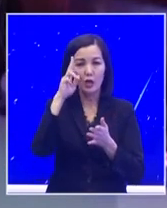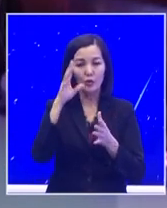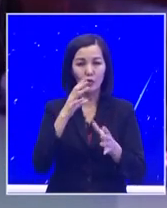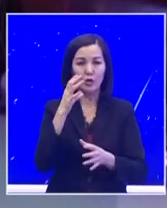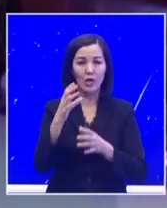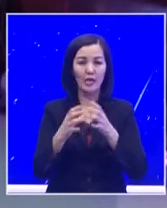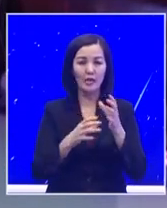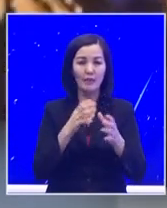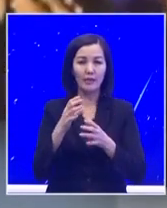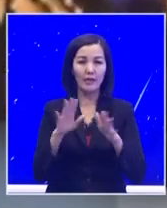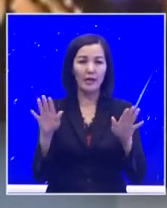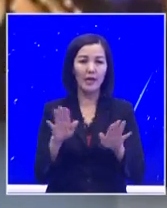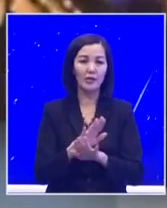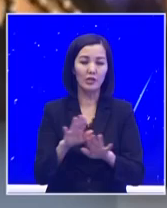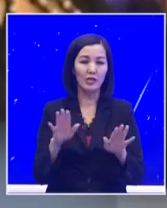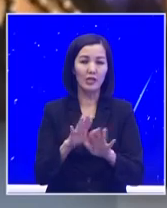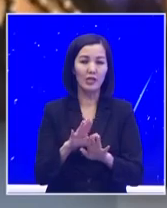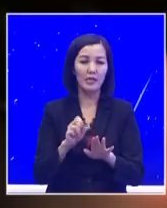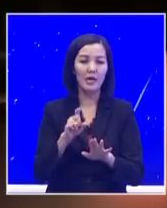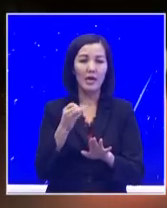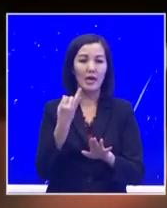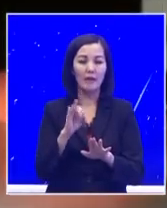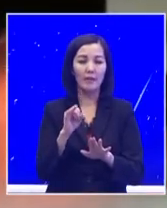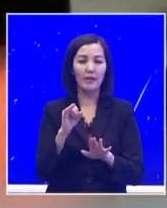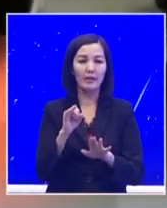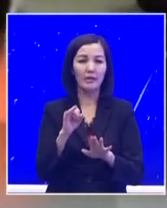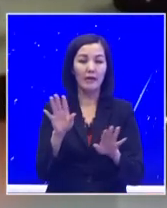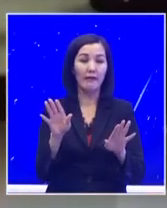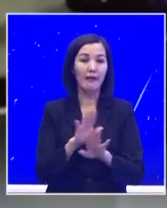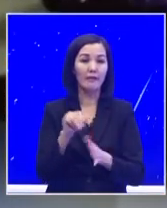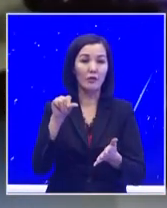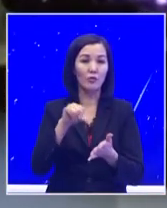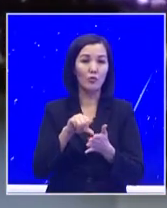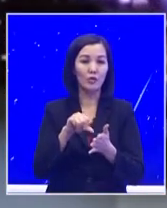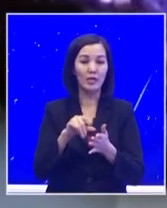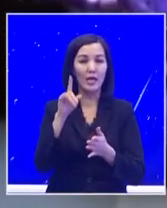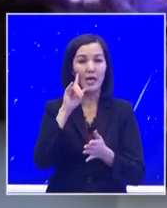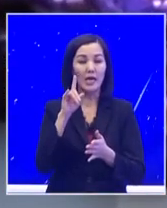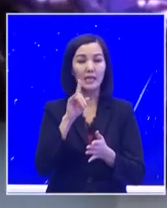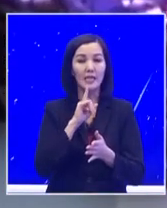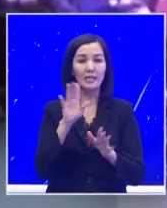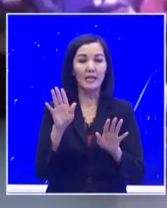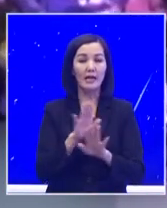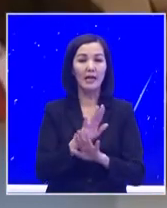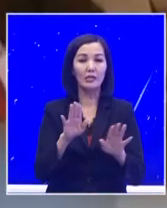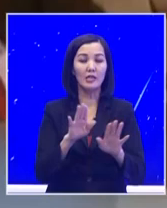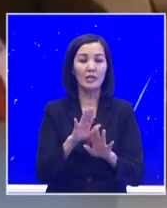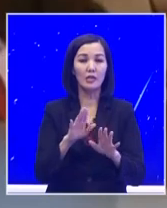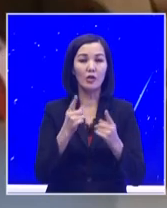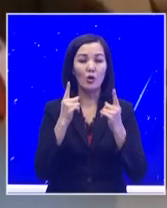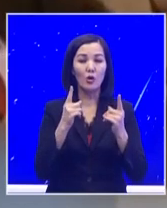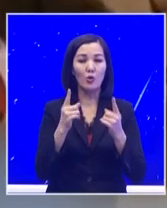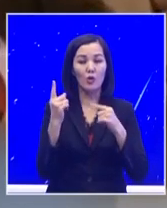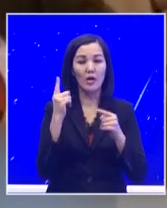танымал жұлдыздары мен жез таңдай әншілері Абайдың танымал романстарын орындады. Бұл қатарда еліміздің күміс көмей әншілері де ұлы ақын